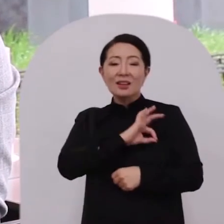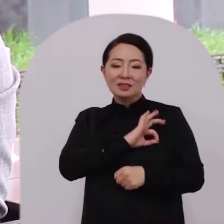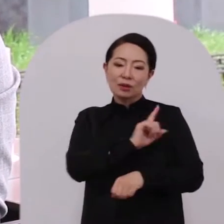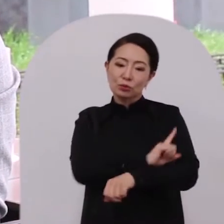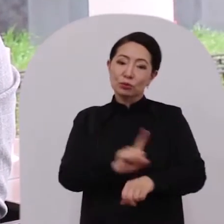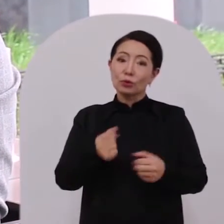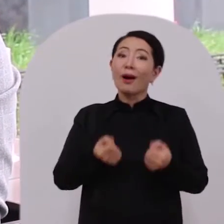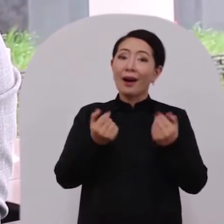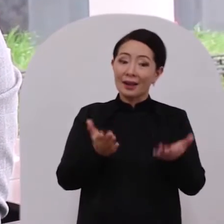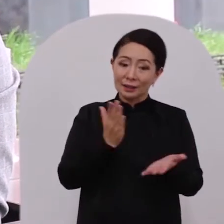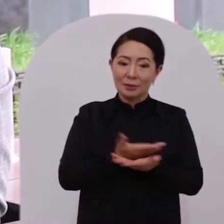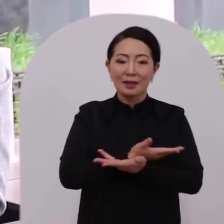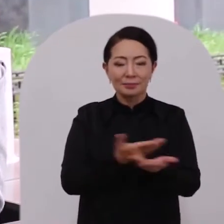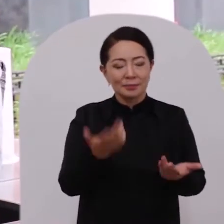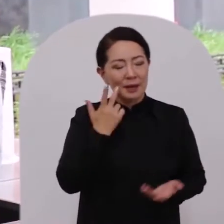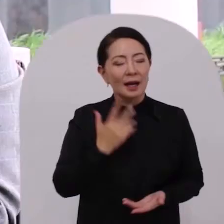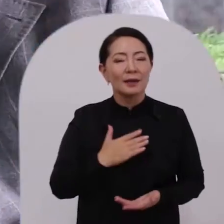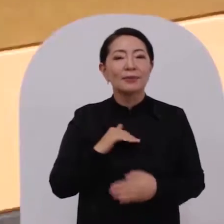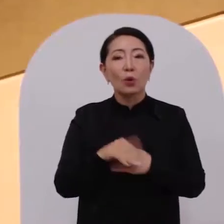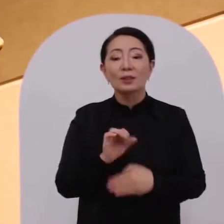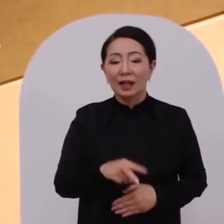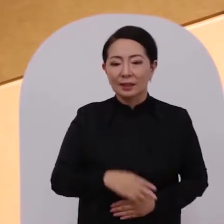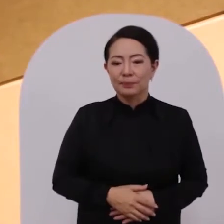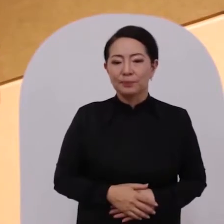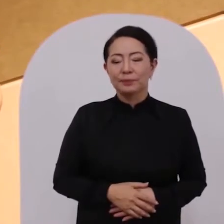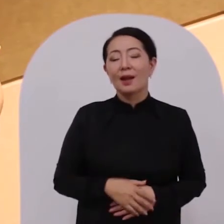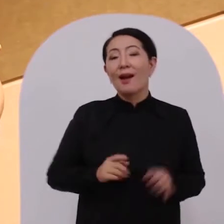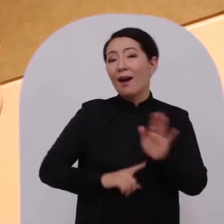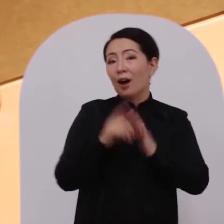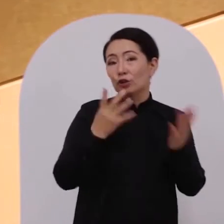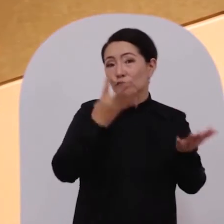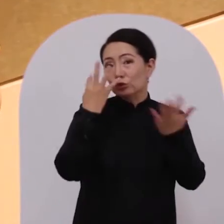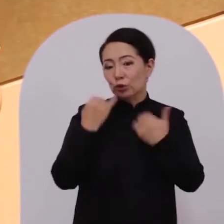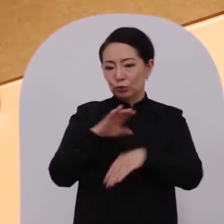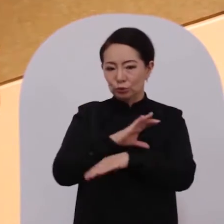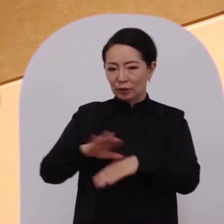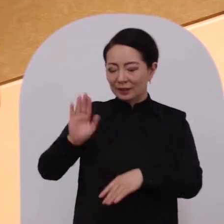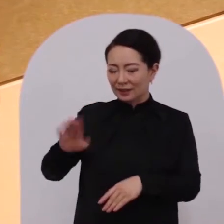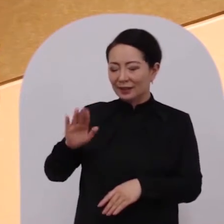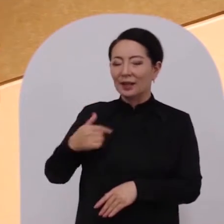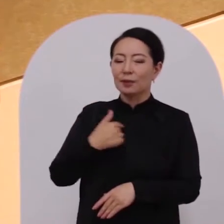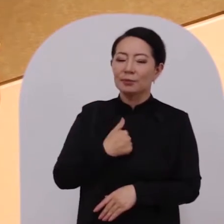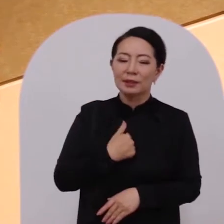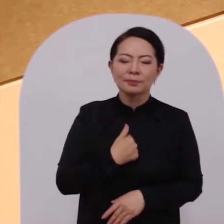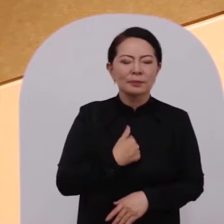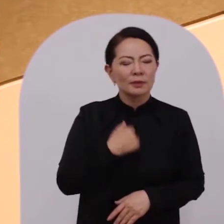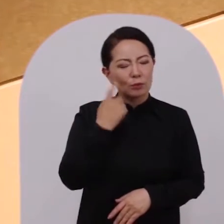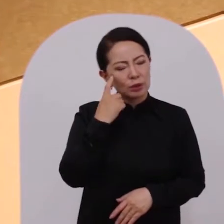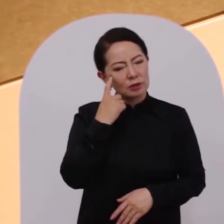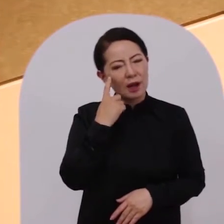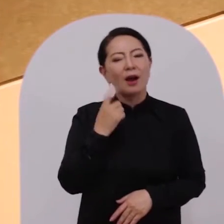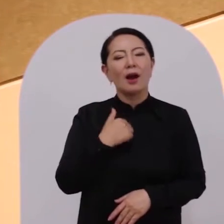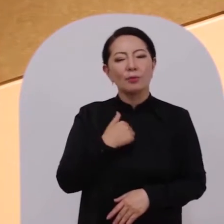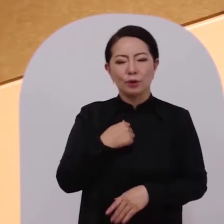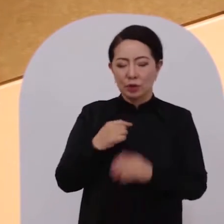бас тодорхой үр дүнүүд гаргаж авч байгаа юм. Давуу тал байгаа. Эхний 9 оны сургалтын дараа би нэг мэдэрсэн л дээ. Би ер нь